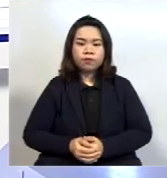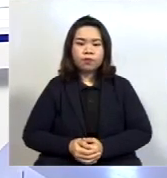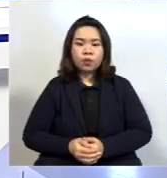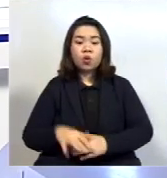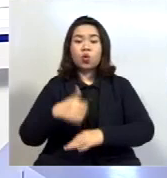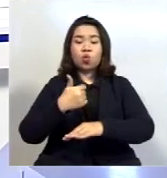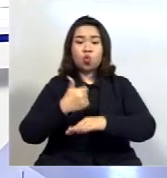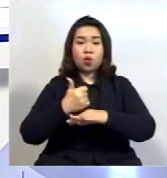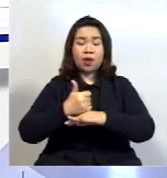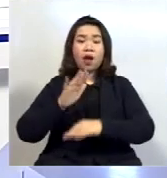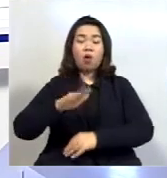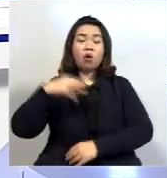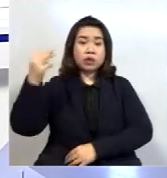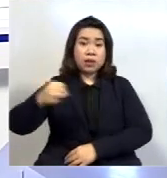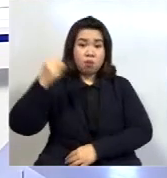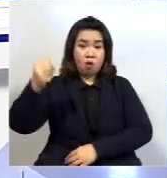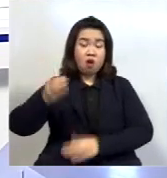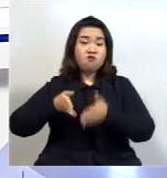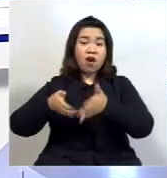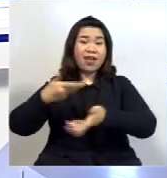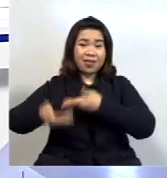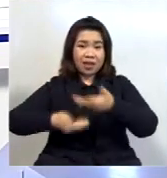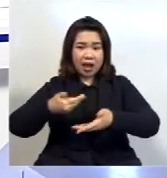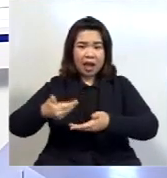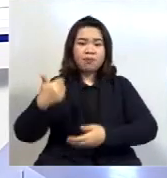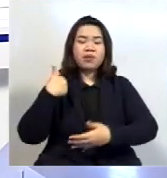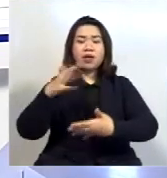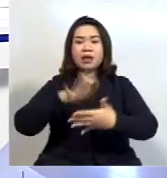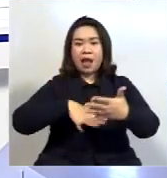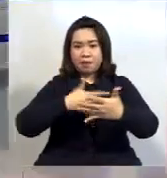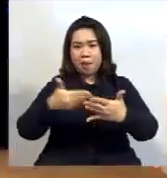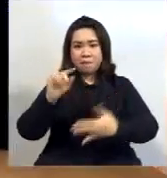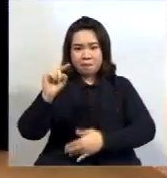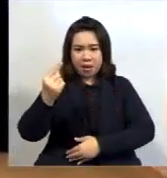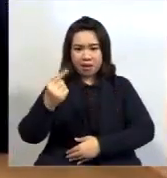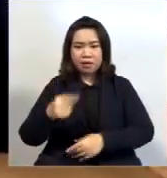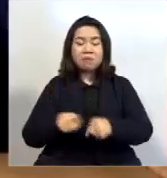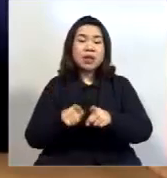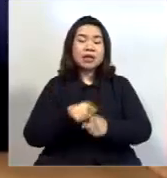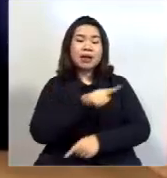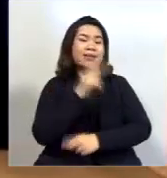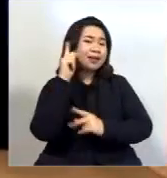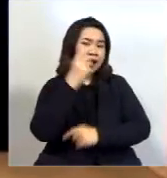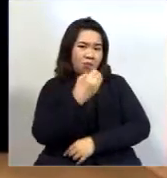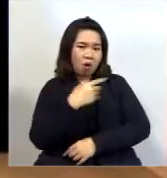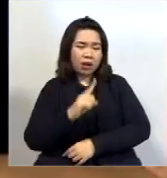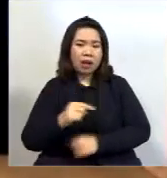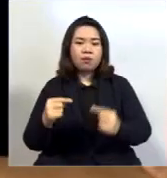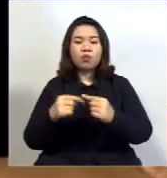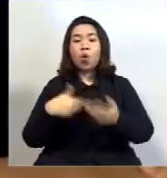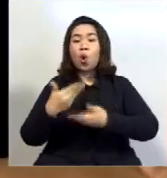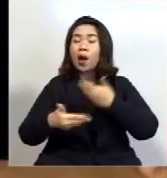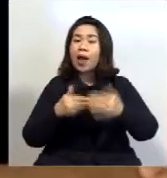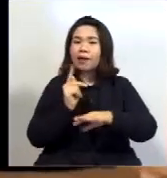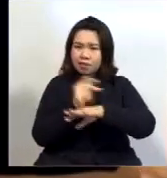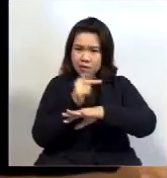พรผู้อำนวยการใหญ่อาวุโสการตลาดบอกว่าได้มีการปรับแผนการตลาดใหม่นะคะอย่างที่คุณปวีณาบอกไปเลยก็คือเน้นเรื่องของการข